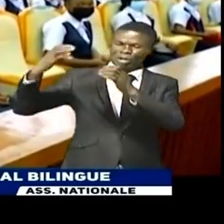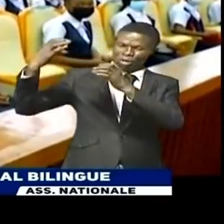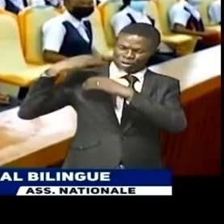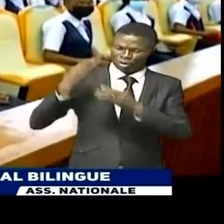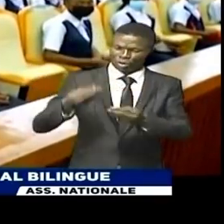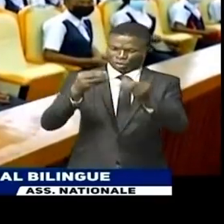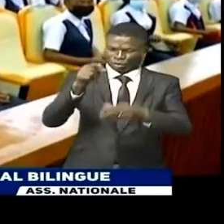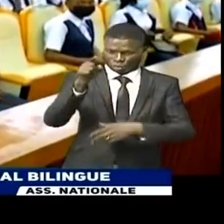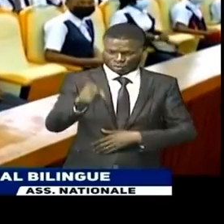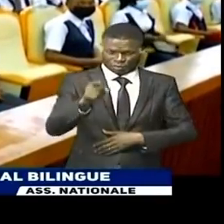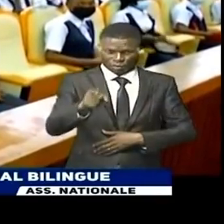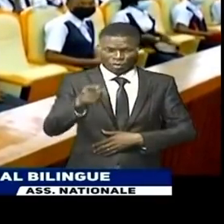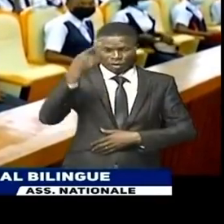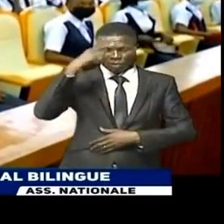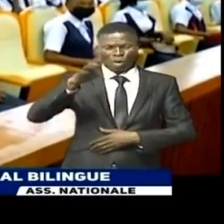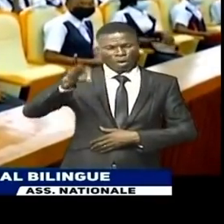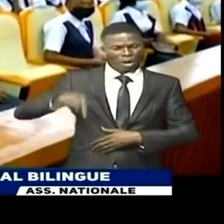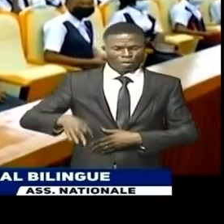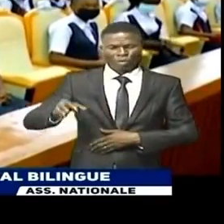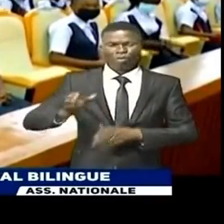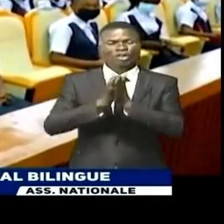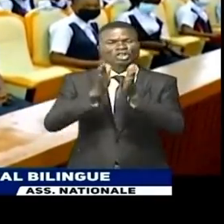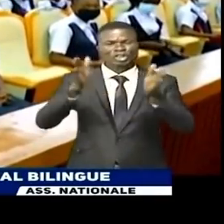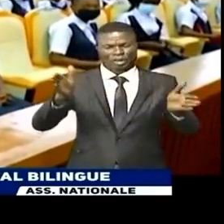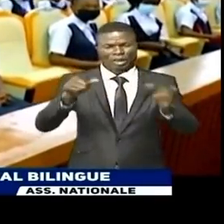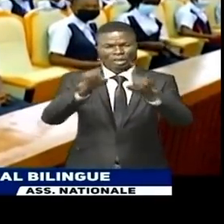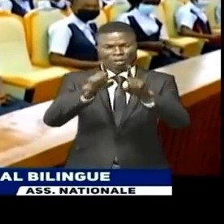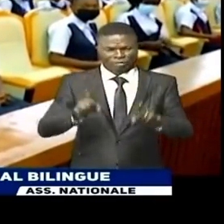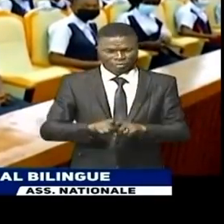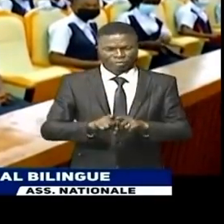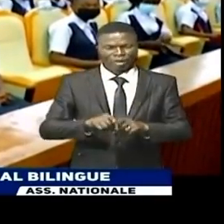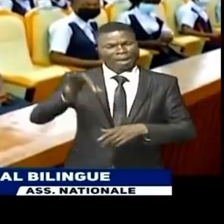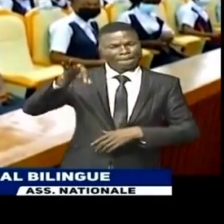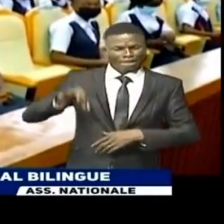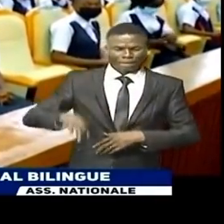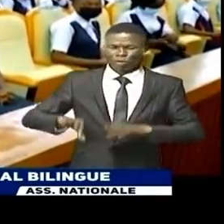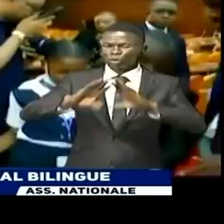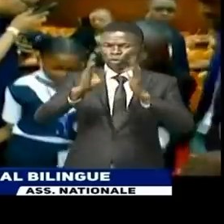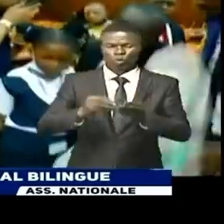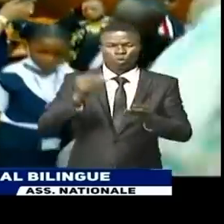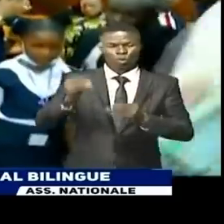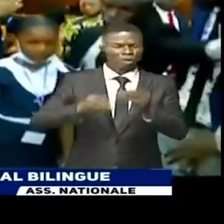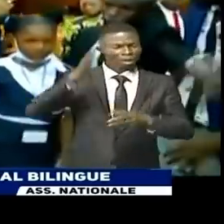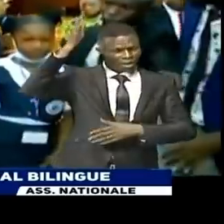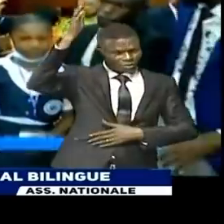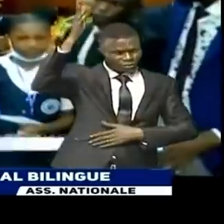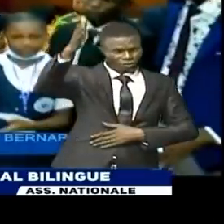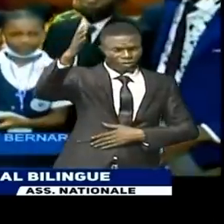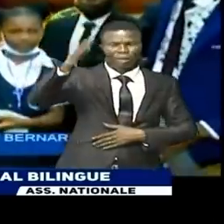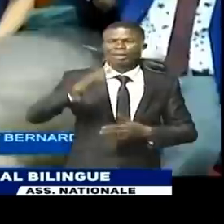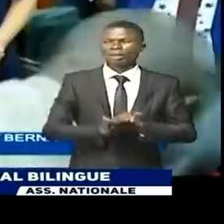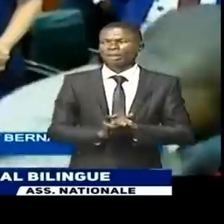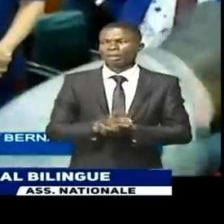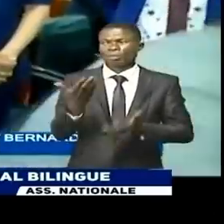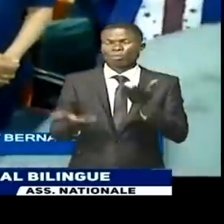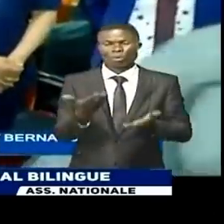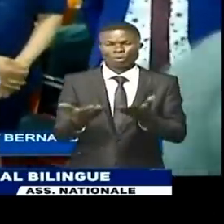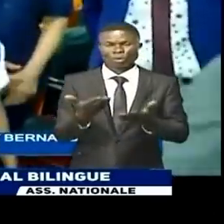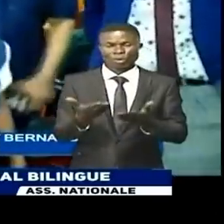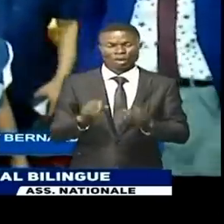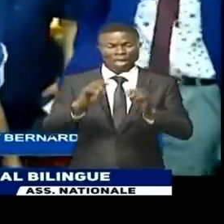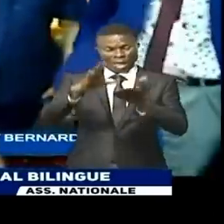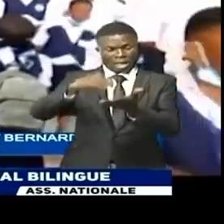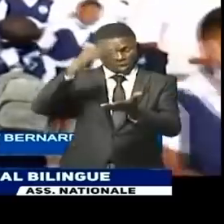sont confirmons le bien être collectif et en faveur des générations futures sait-on jamais peut-être que parmi ses